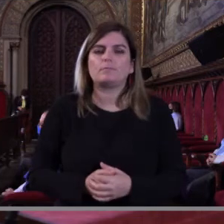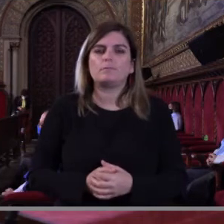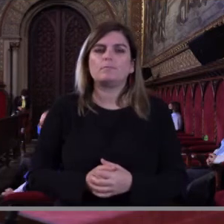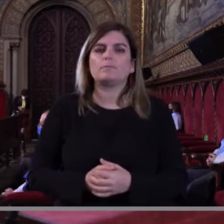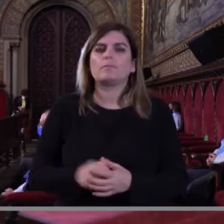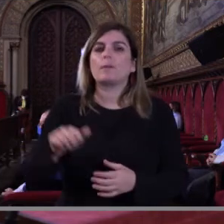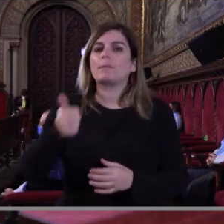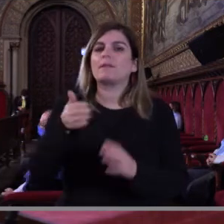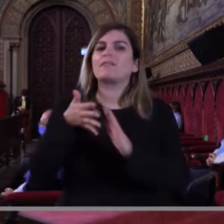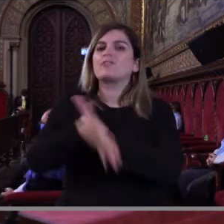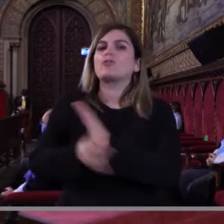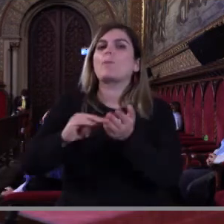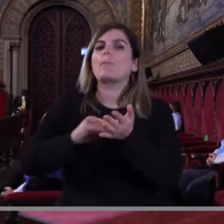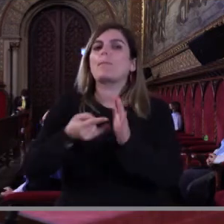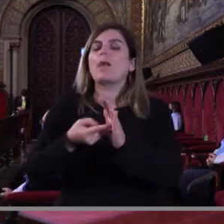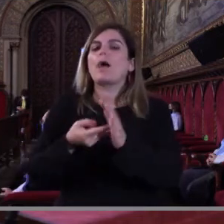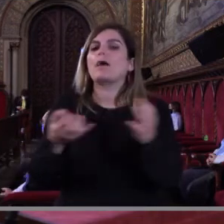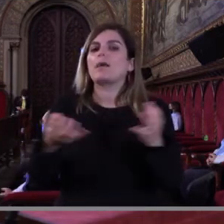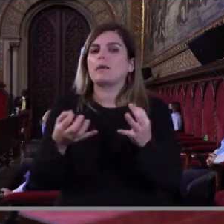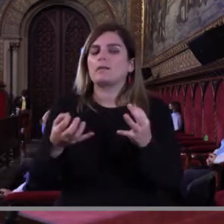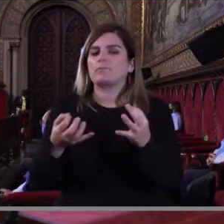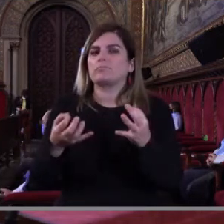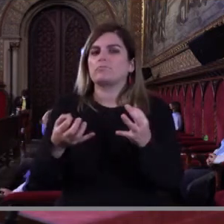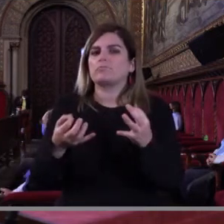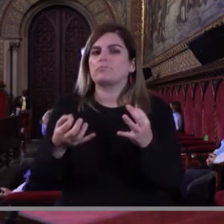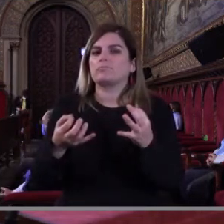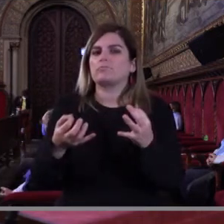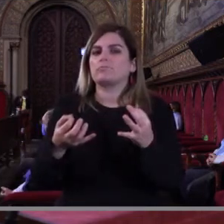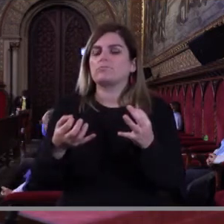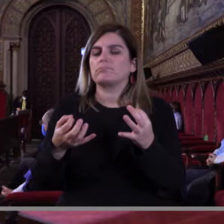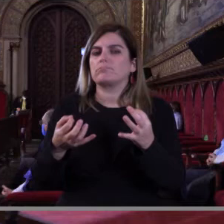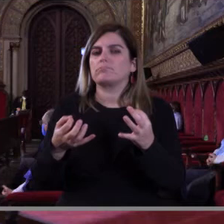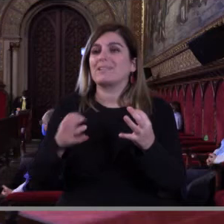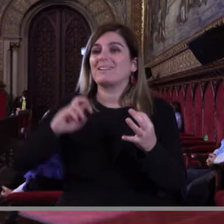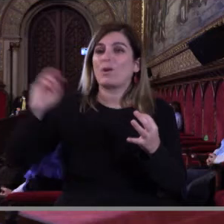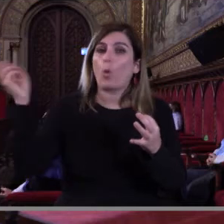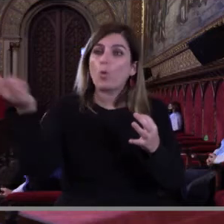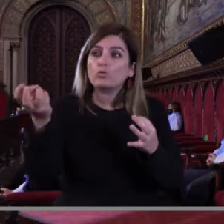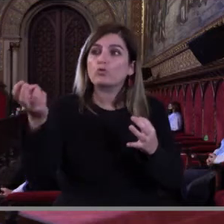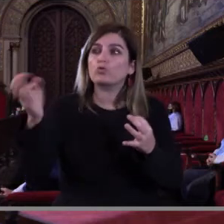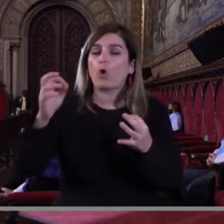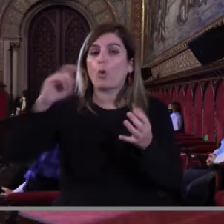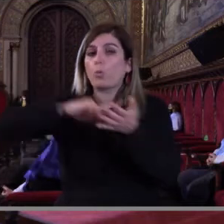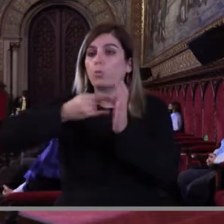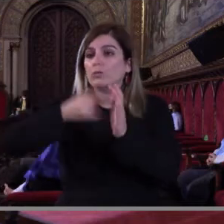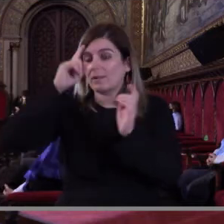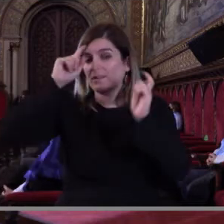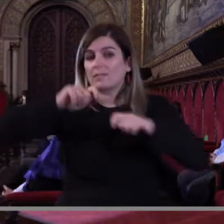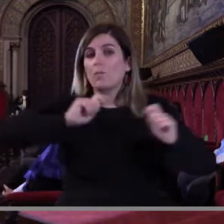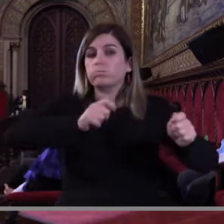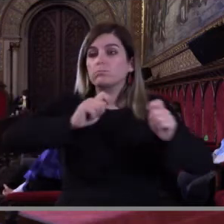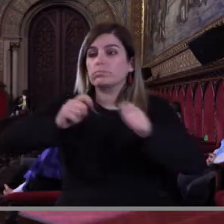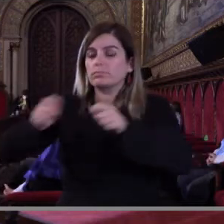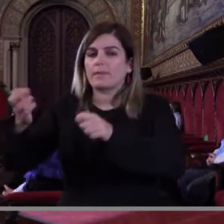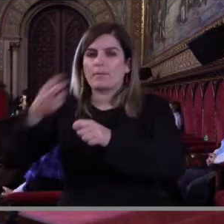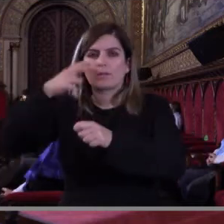La primera definició del pla serà política, però finalment l'assignació de recursos i projectes haurà de seguir dinàmiques competitives supervisades